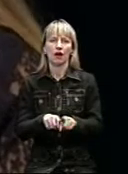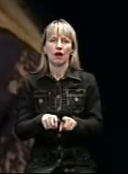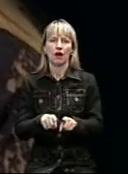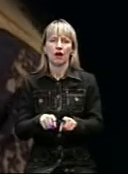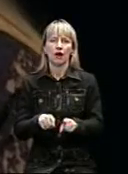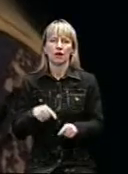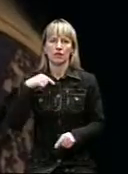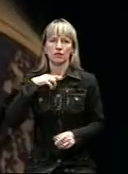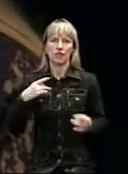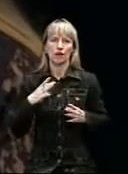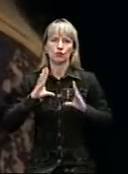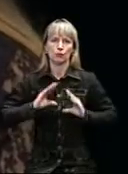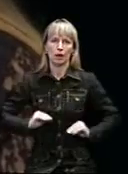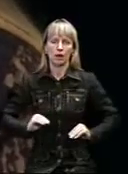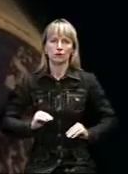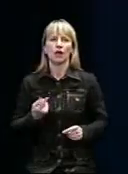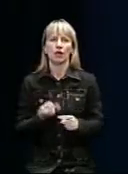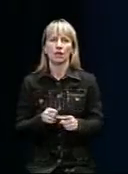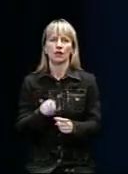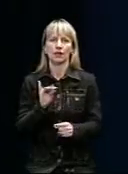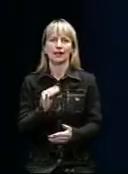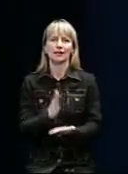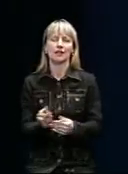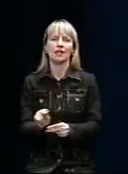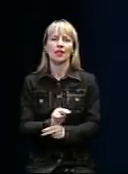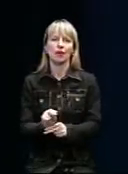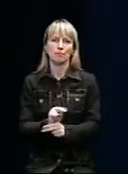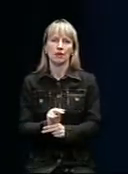тому це є розуміння терапії, що ти виходиш,